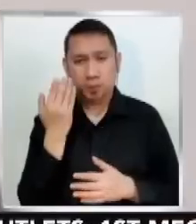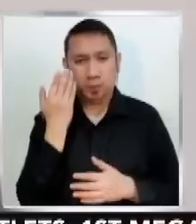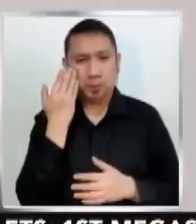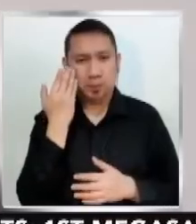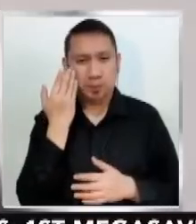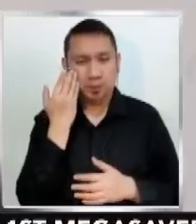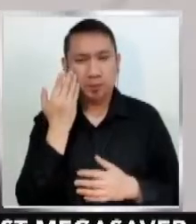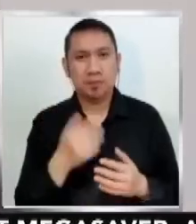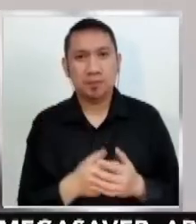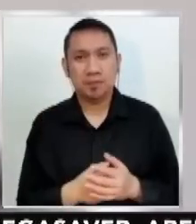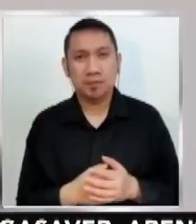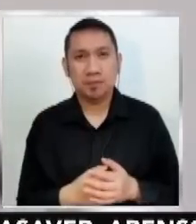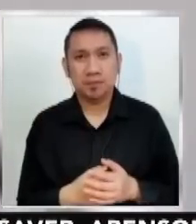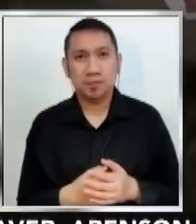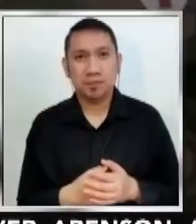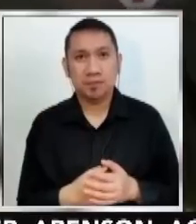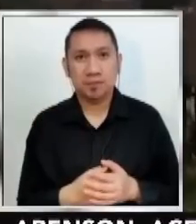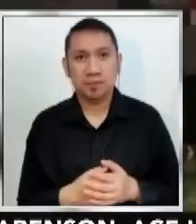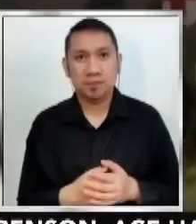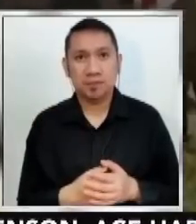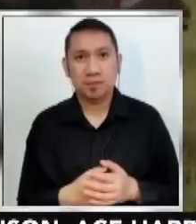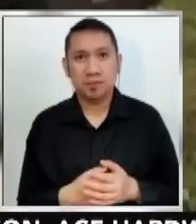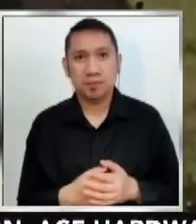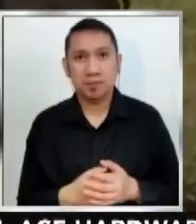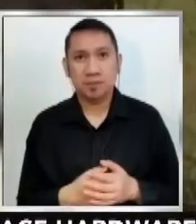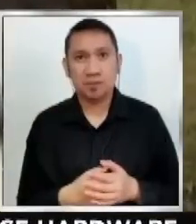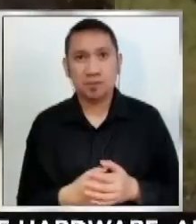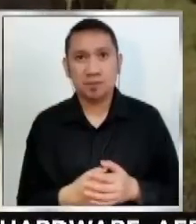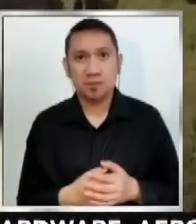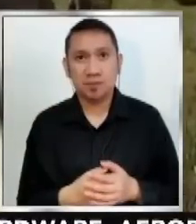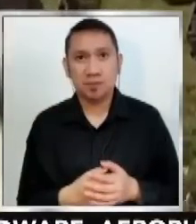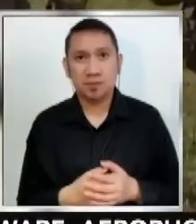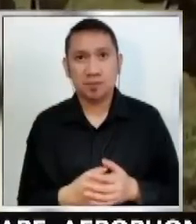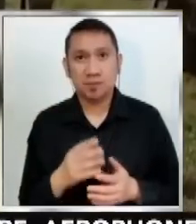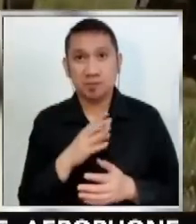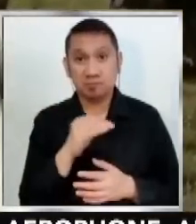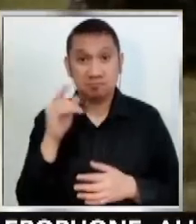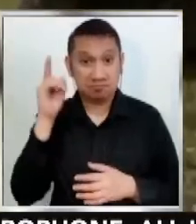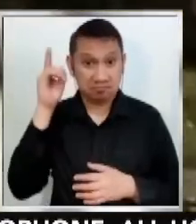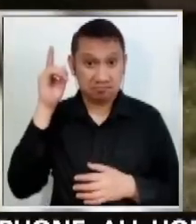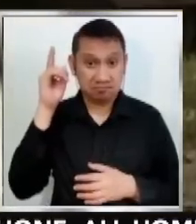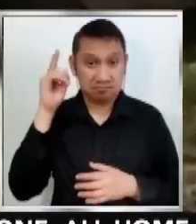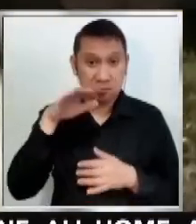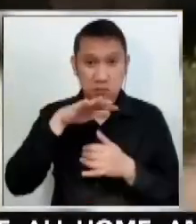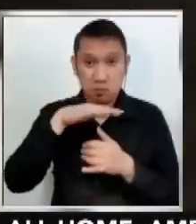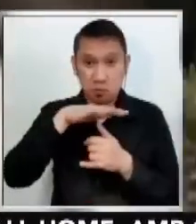Pati dalawang Osprey aircraft na nagmula sa helicopter landing ship na HMAS Canberra.